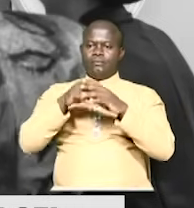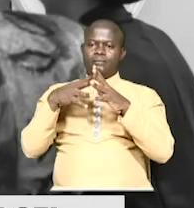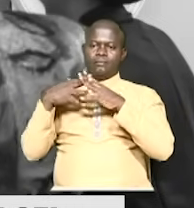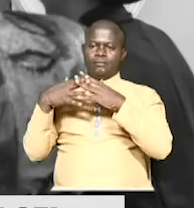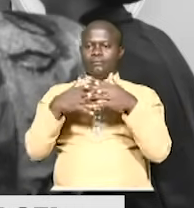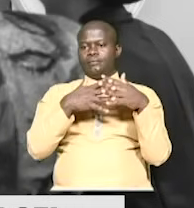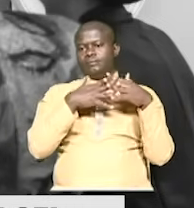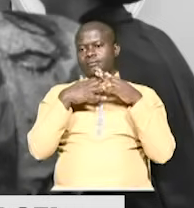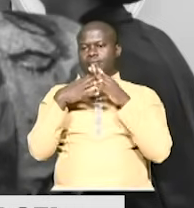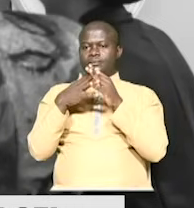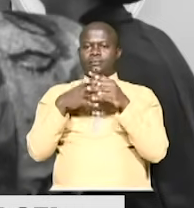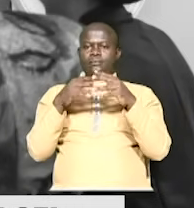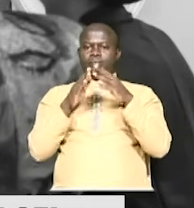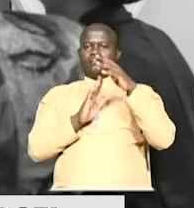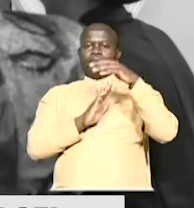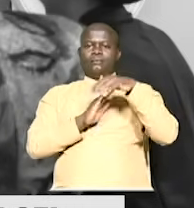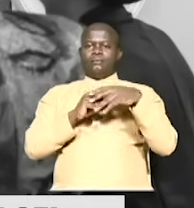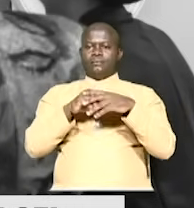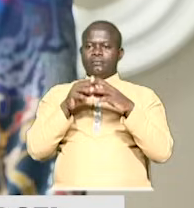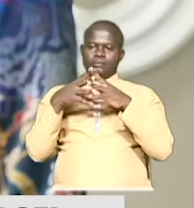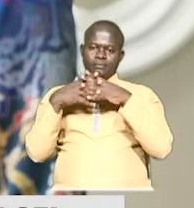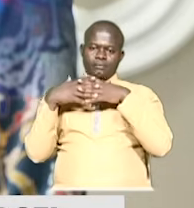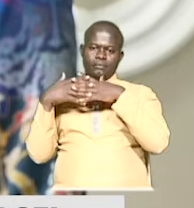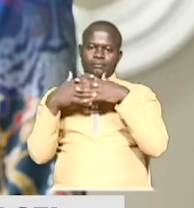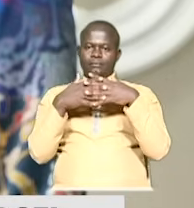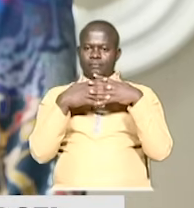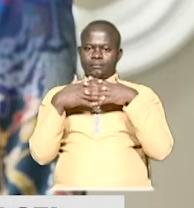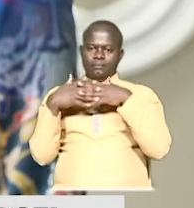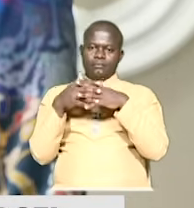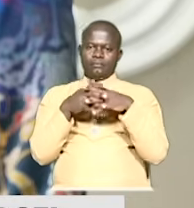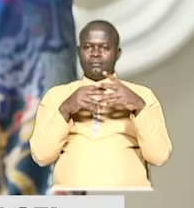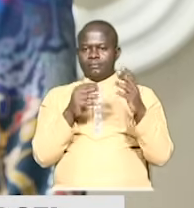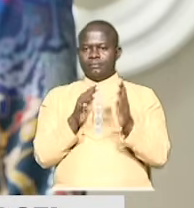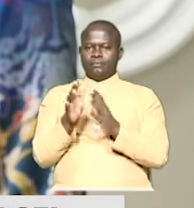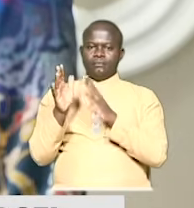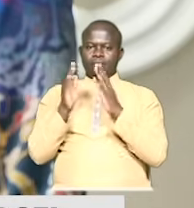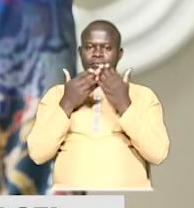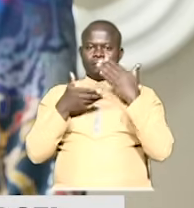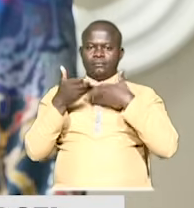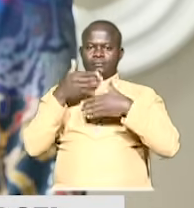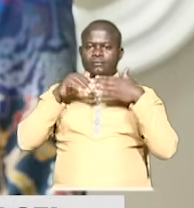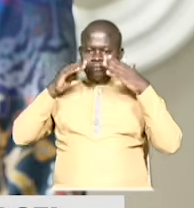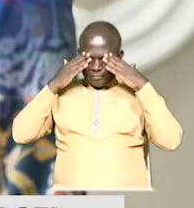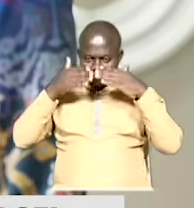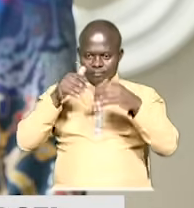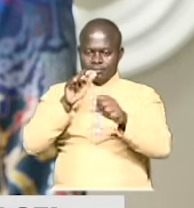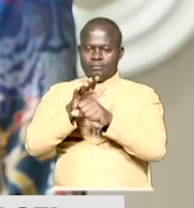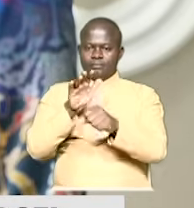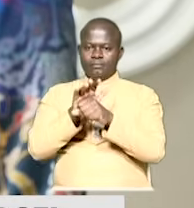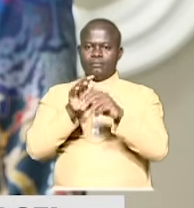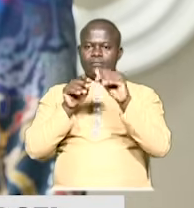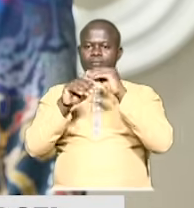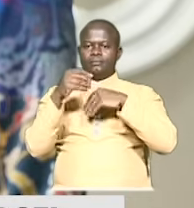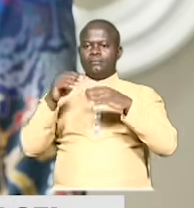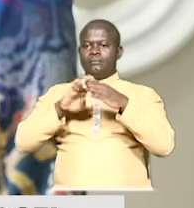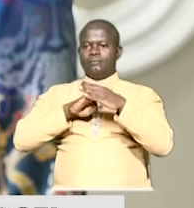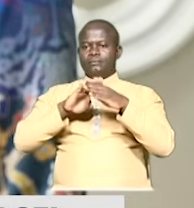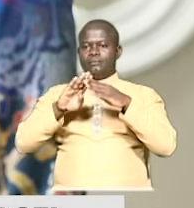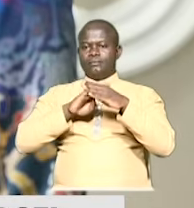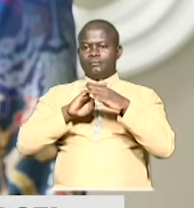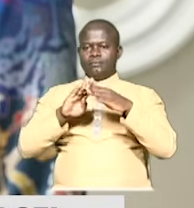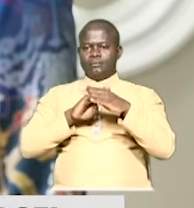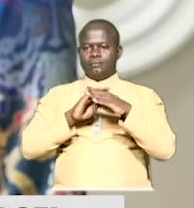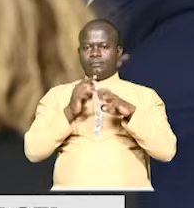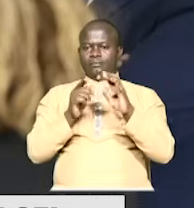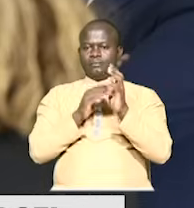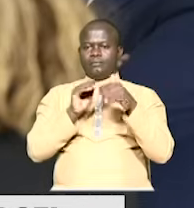DC umurwa mukuru wa Leta Zunze Ubumwe za Amerika hateganyijwe ibiganiro byibanda hanini ku bucuruzi n'ishoramari